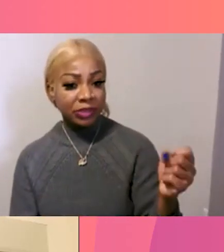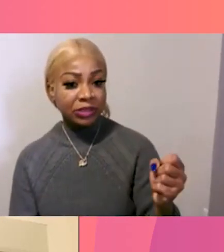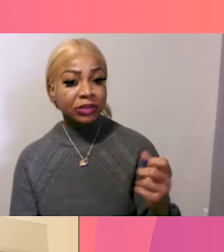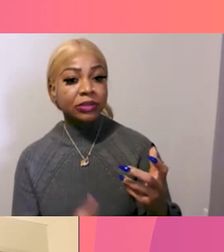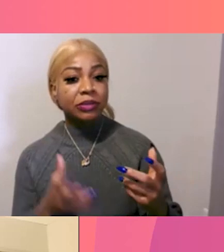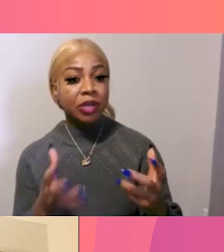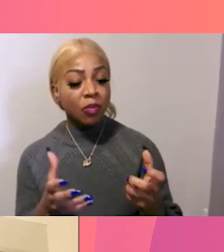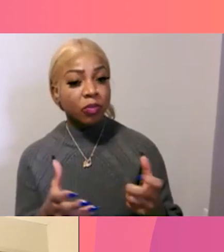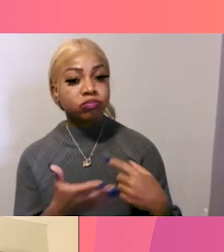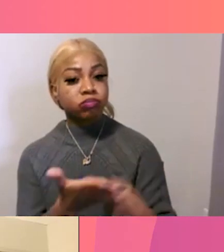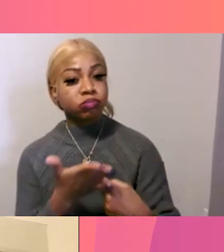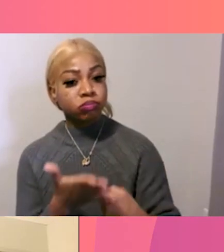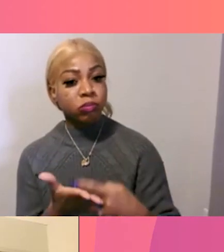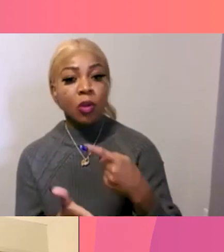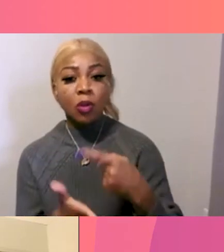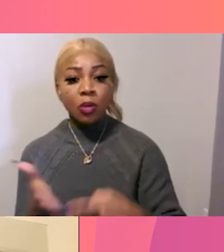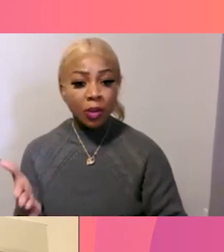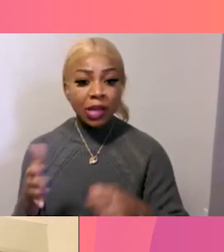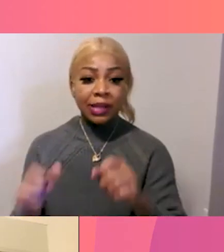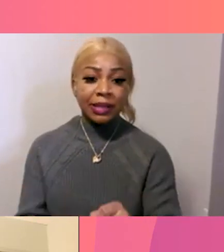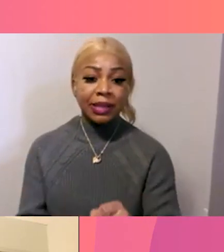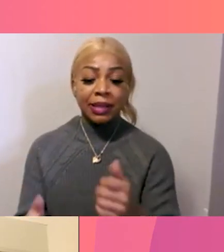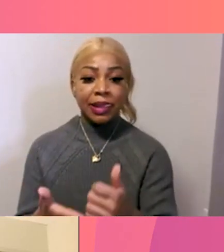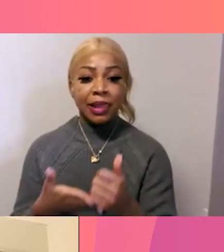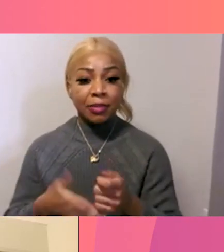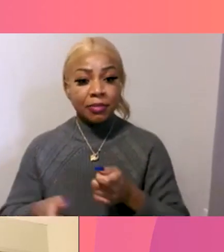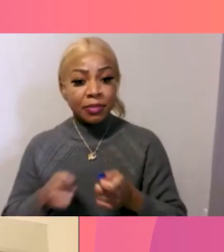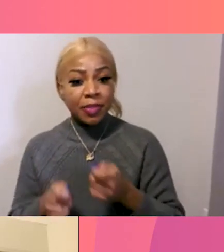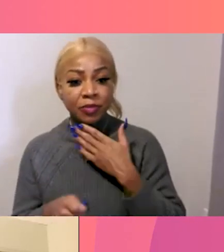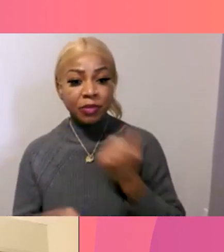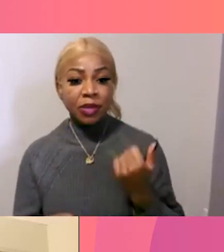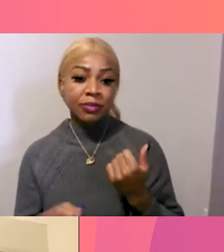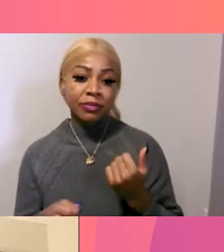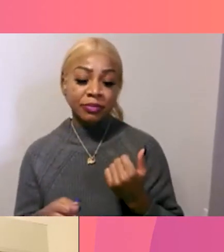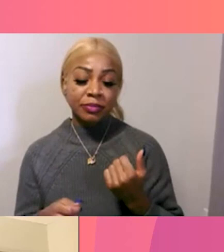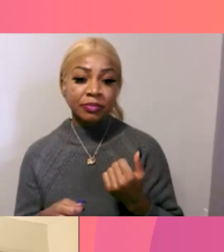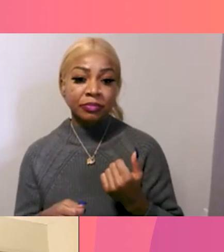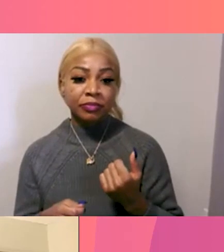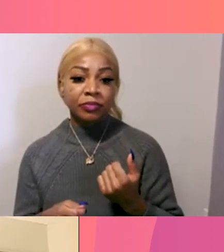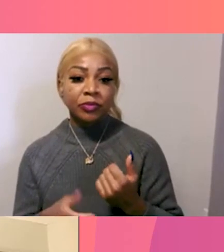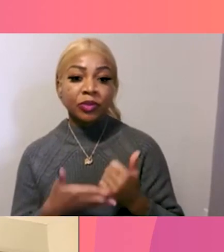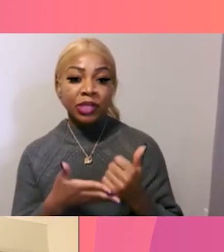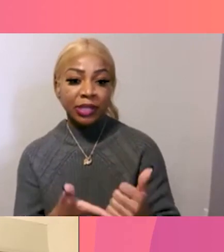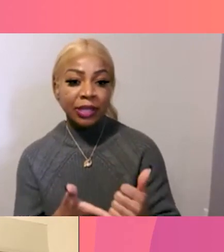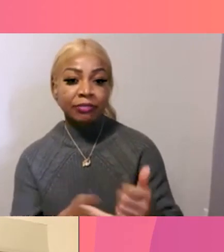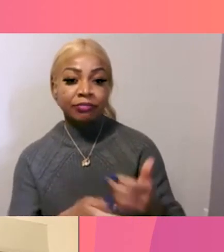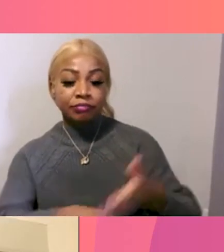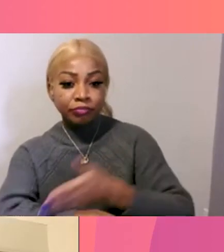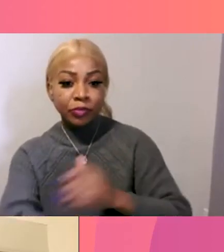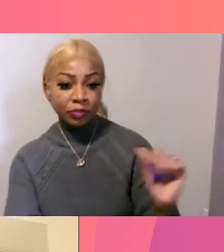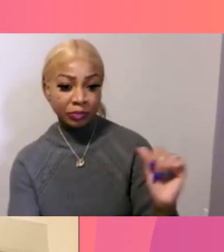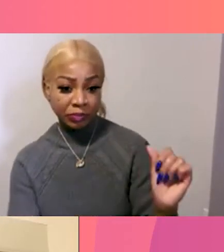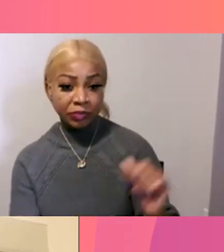parler? Et moi, ça me donne l'occasion de répondre oui ou non. Donc, j'aimerais mieux parler de mon arthrite. Alors,